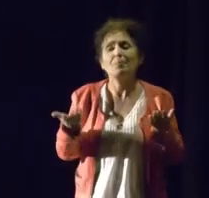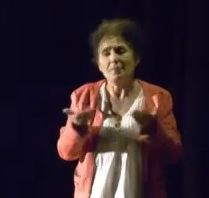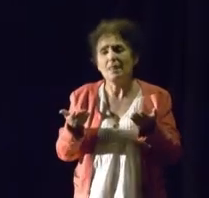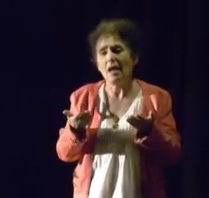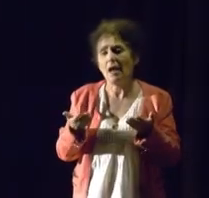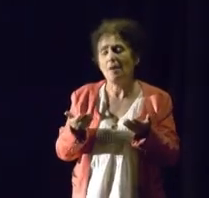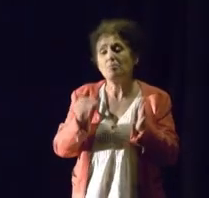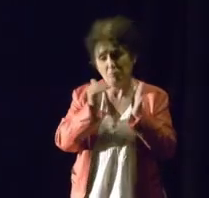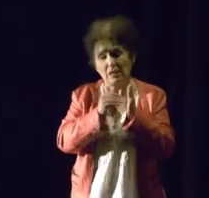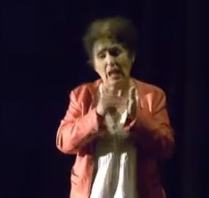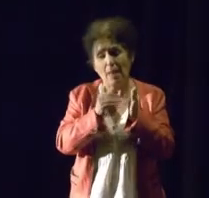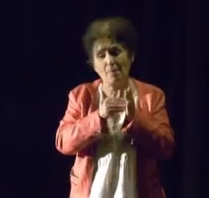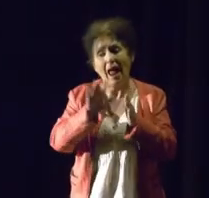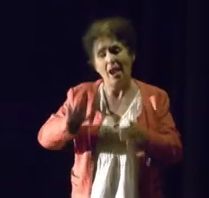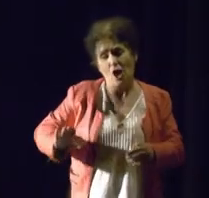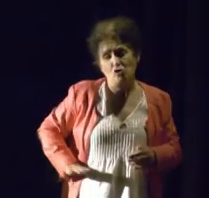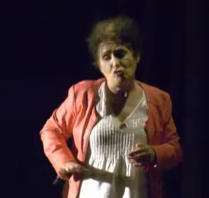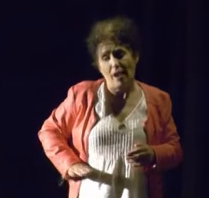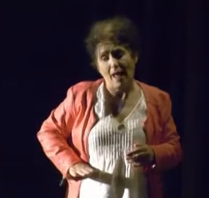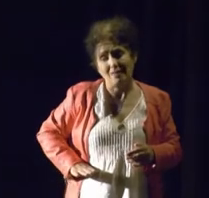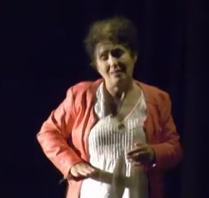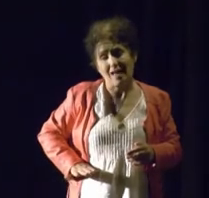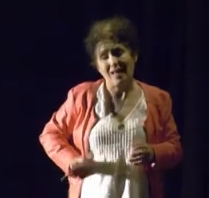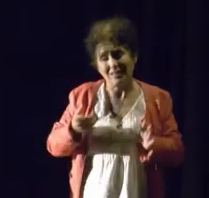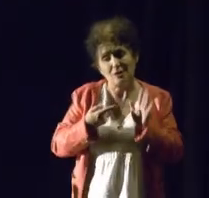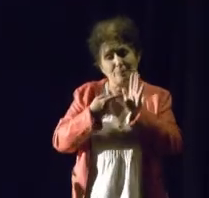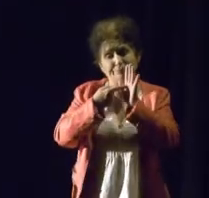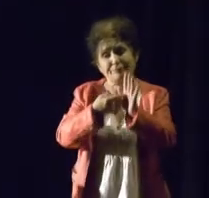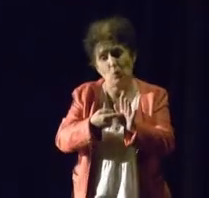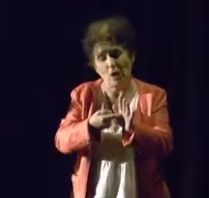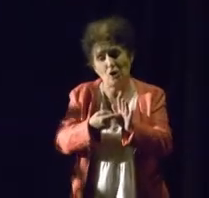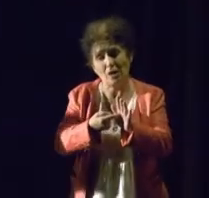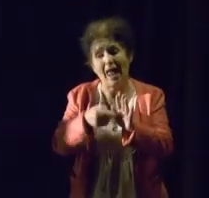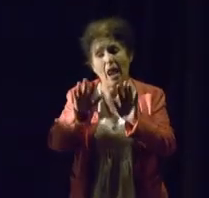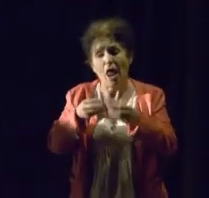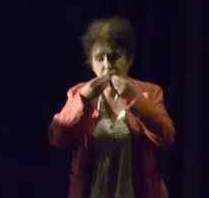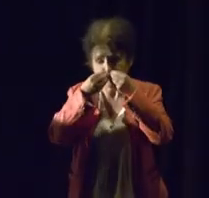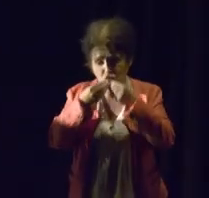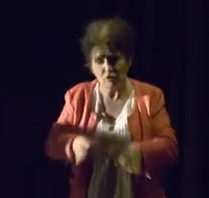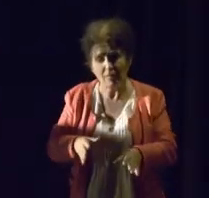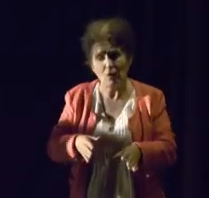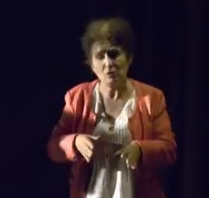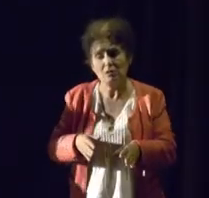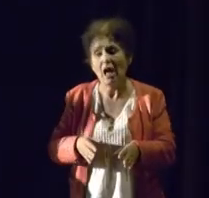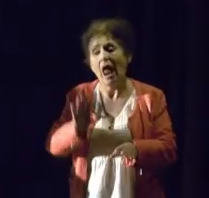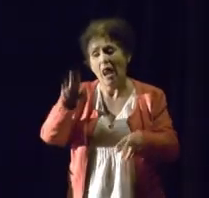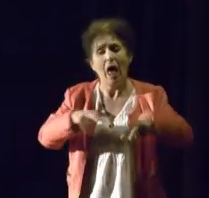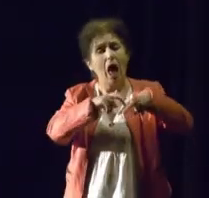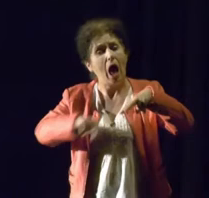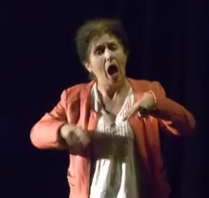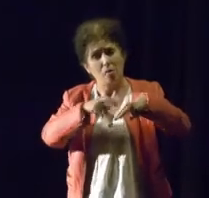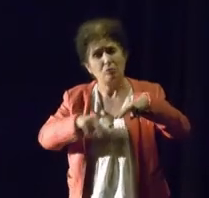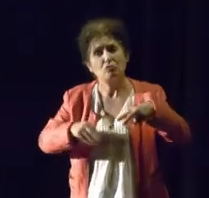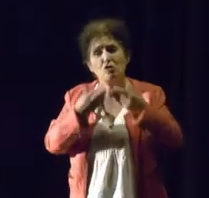дека треба на жената да ѝ се укаже на штетноста на